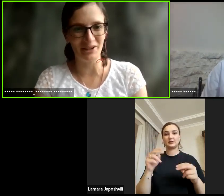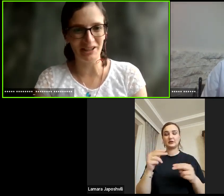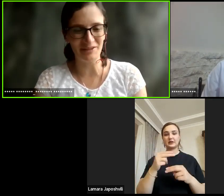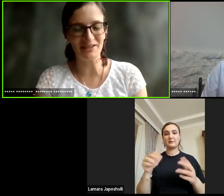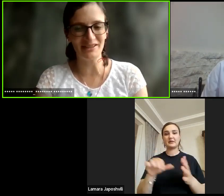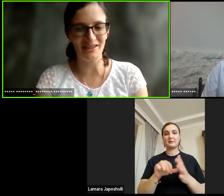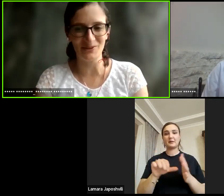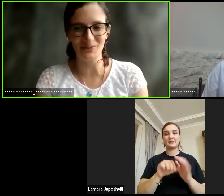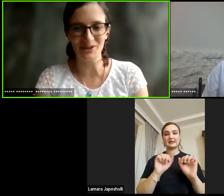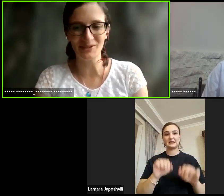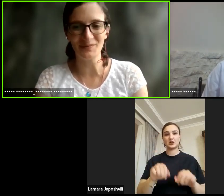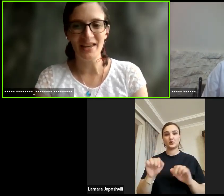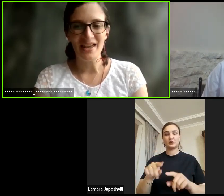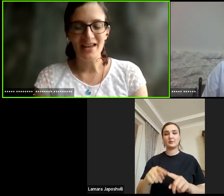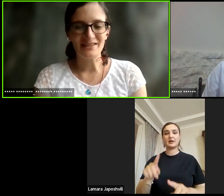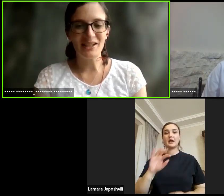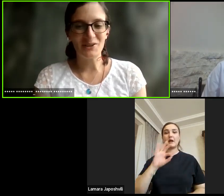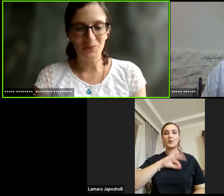რომლებიც გამოიყენება